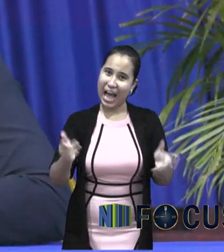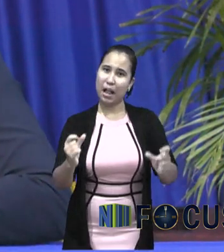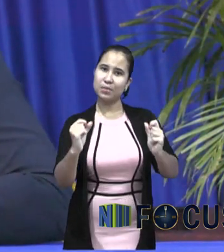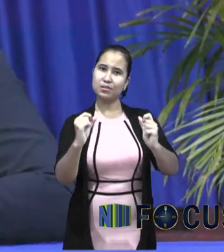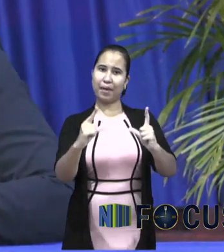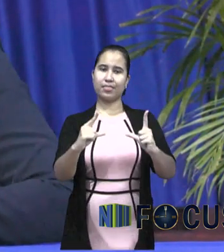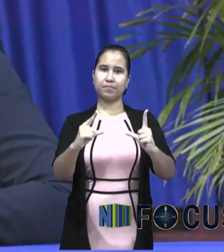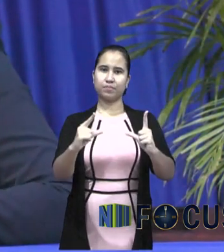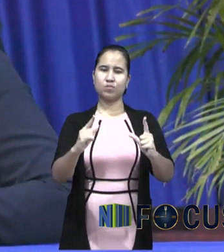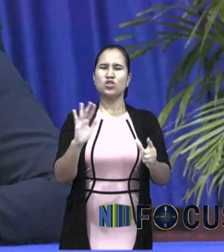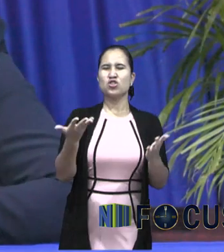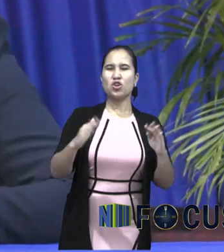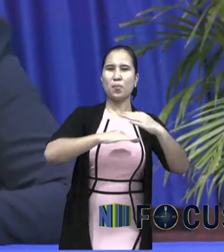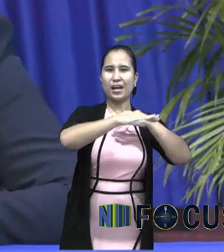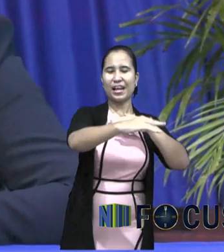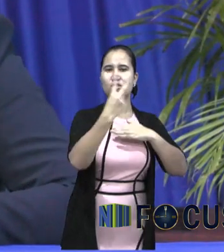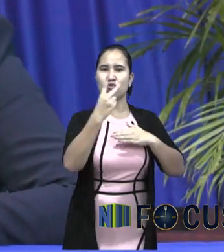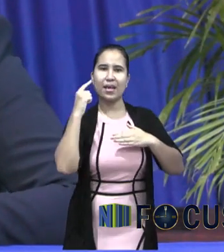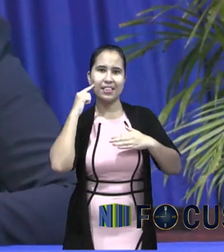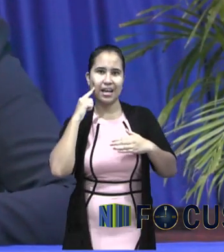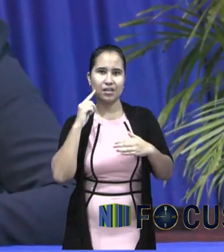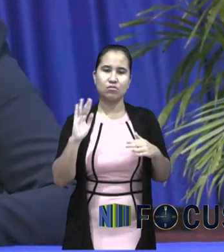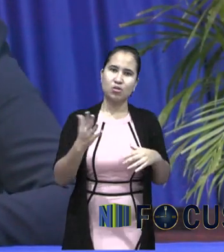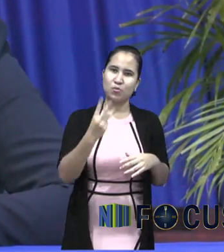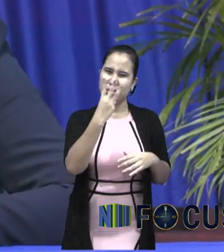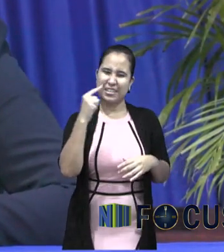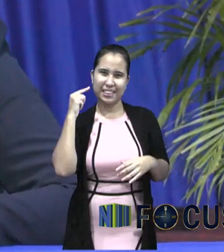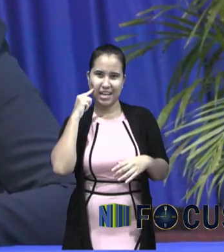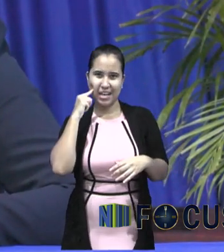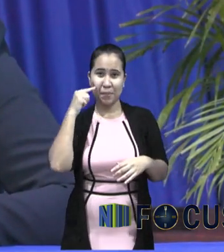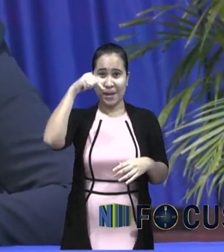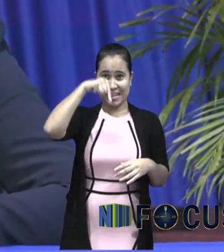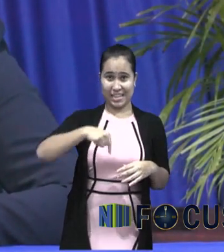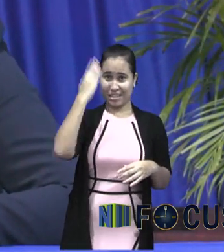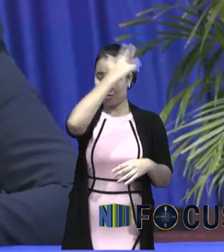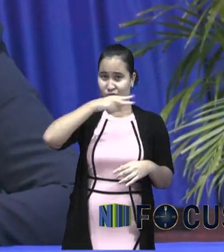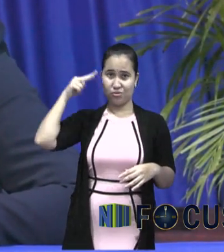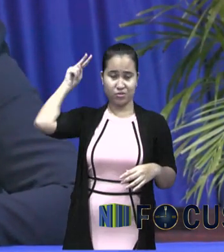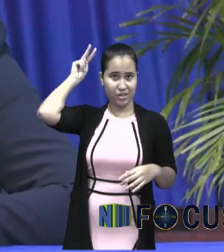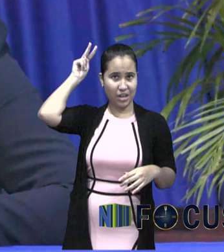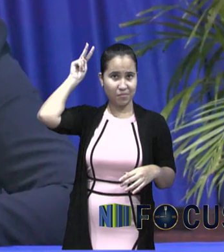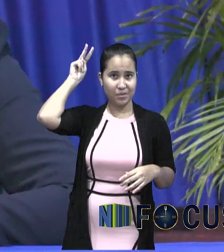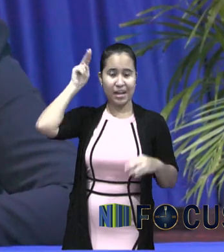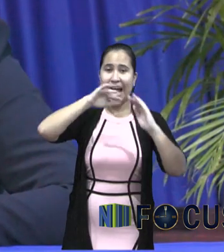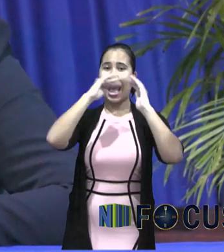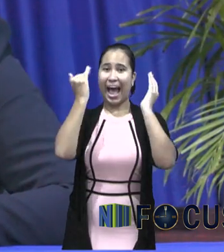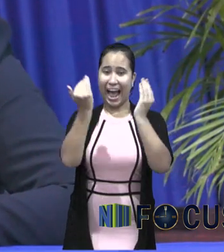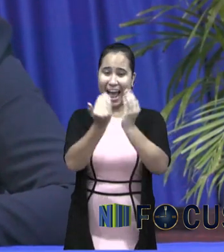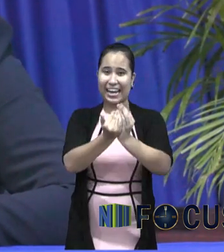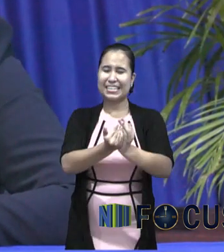Sommige landen hanteren 2, andere hanteren 3. Maar zoals u heeft gemerkt in Suriname, zijn we met alles